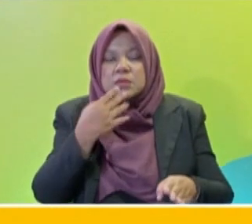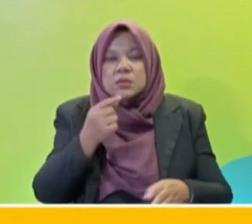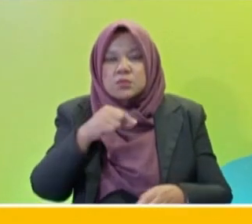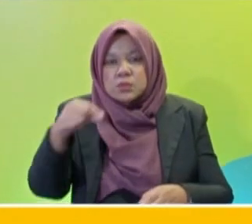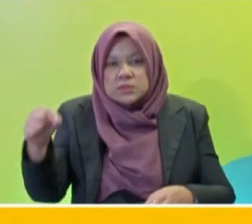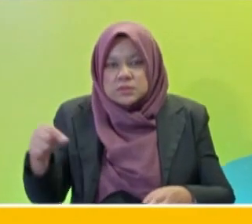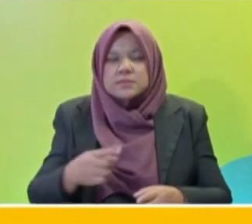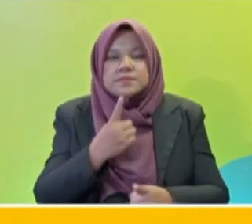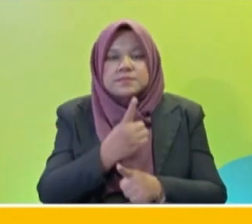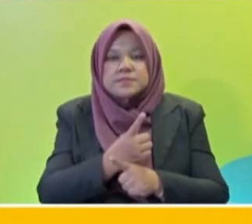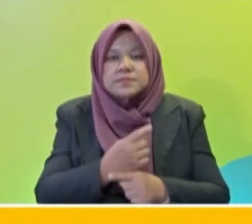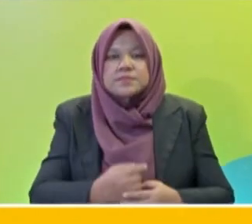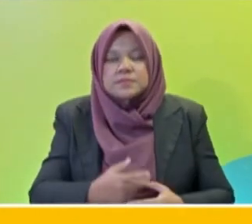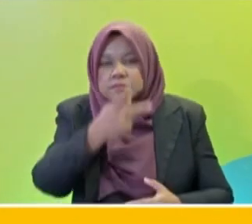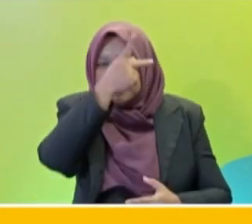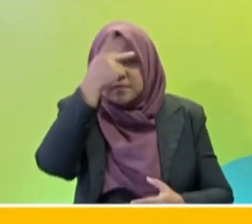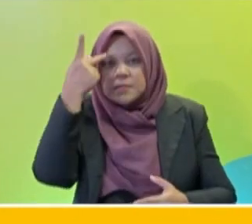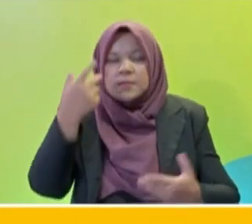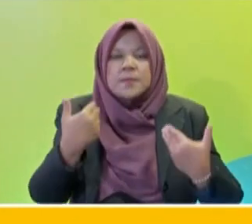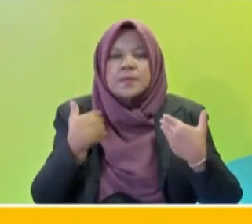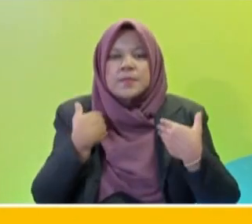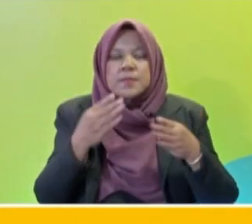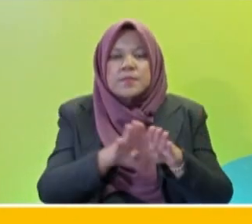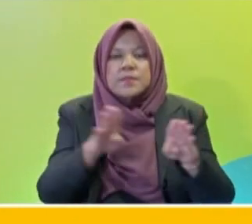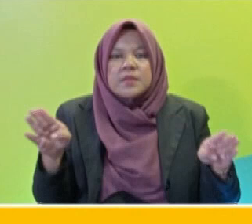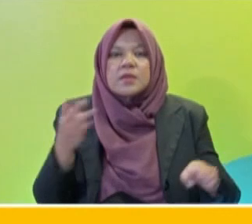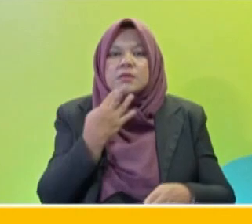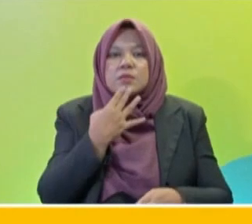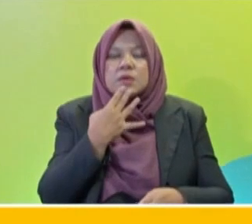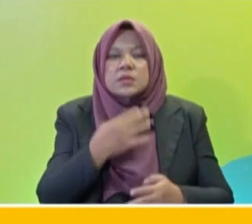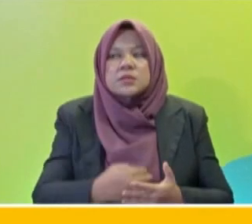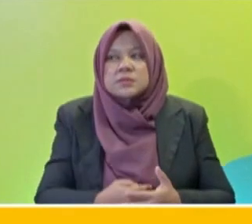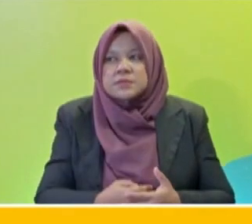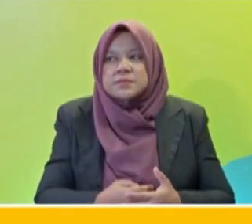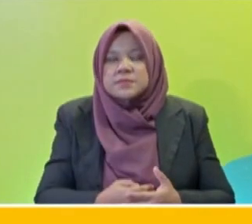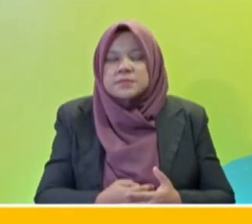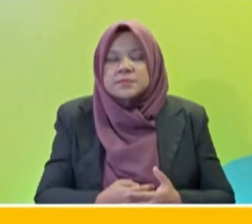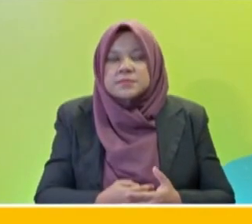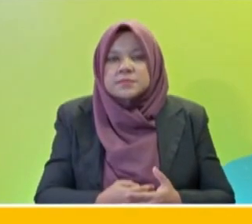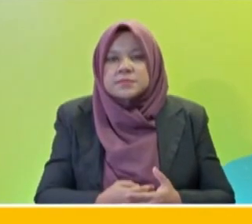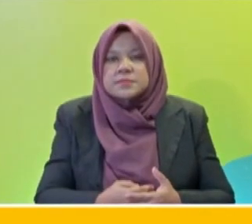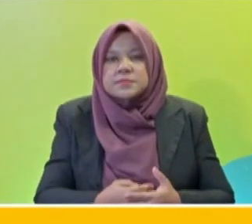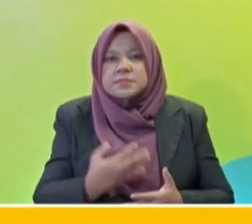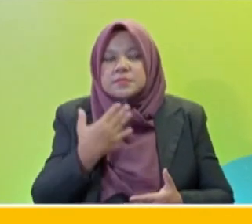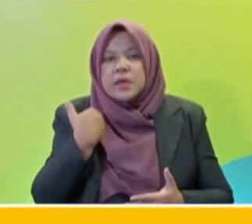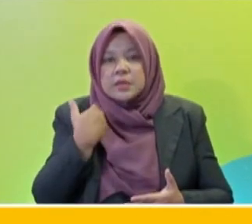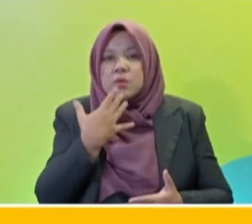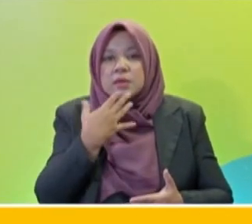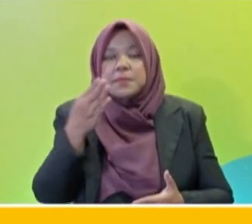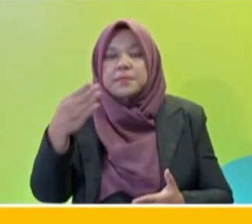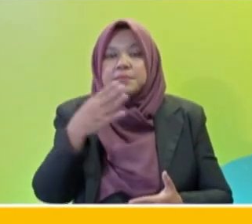betul terdapat perbedaan warna di antara warna biru dan